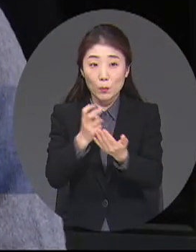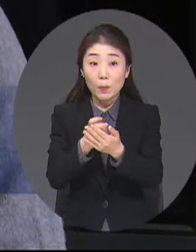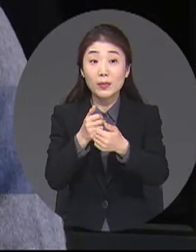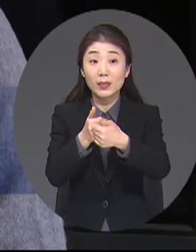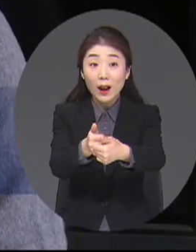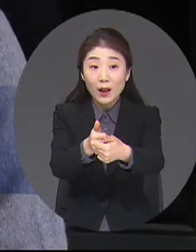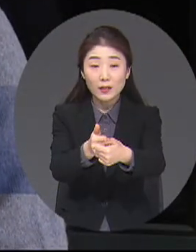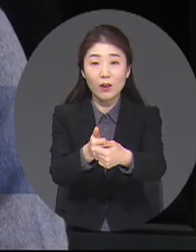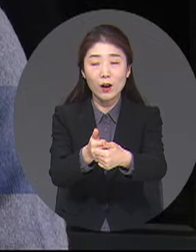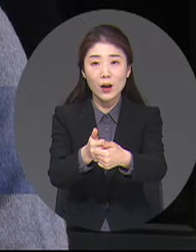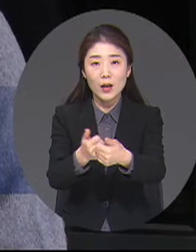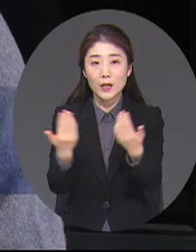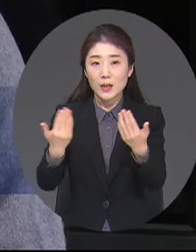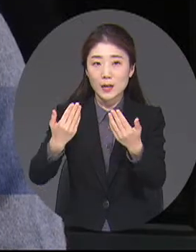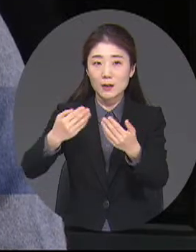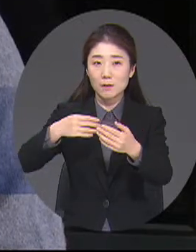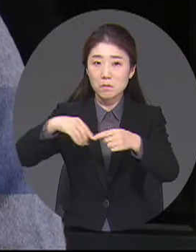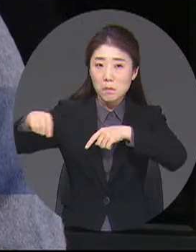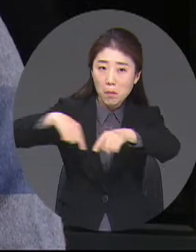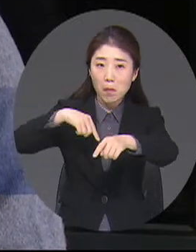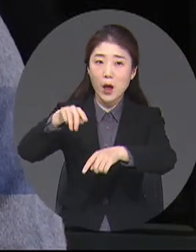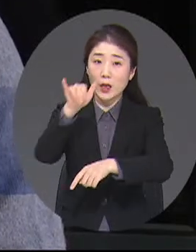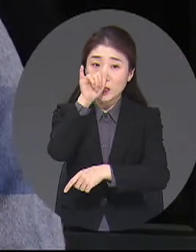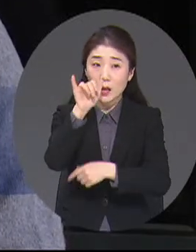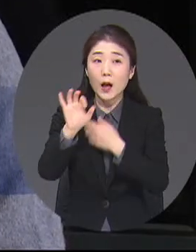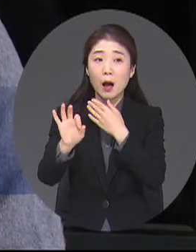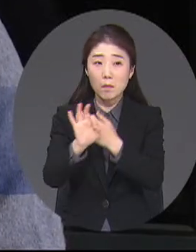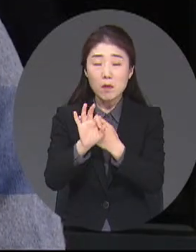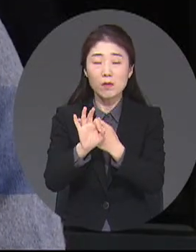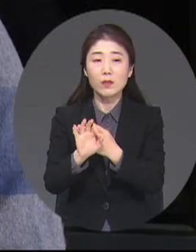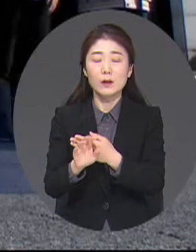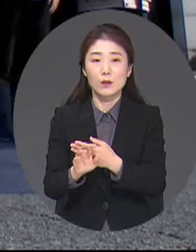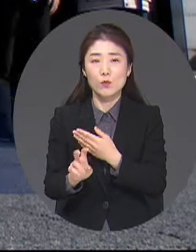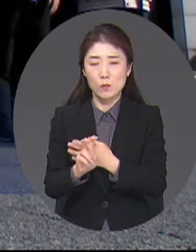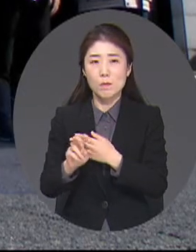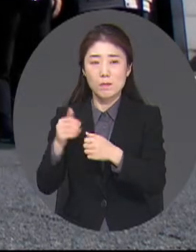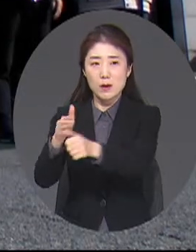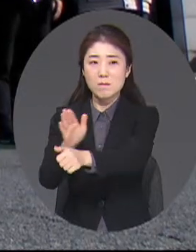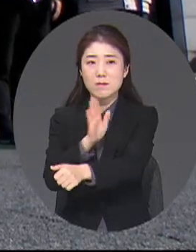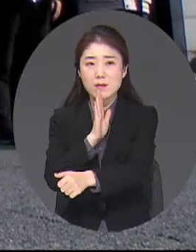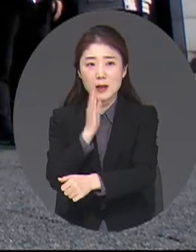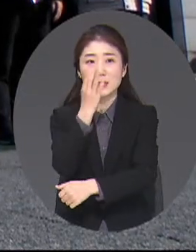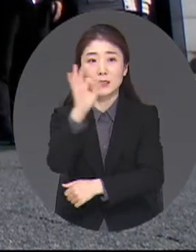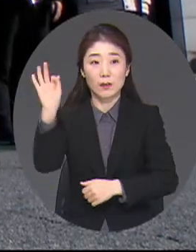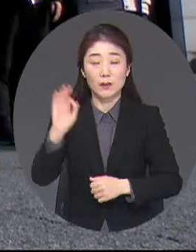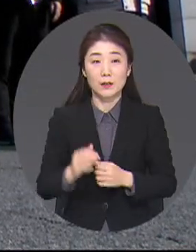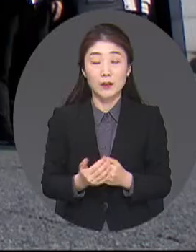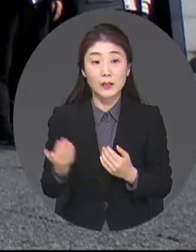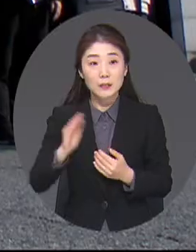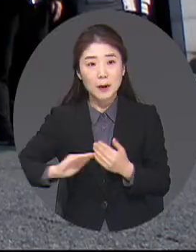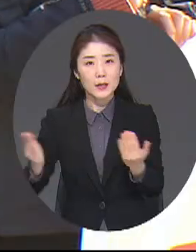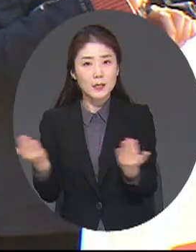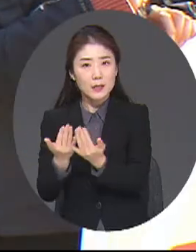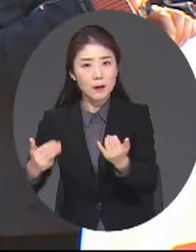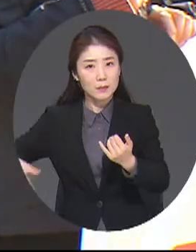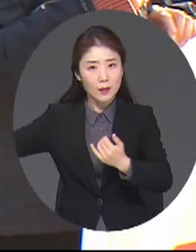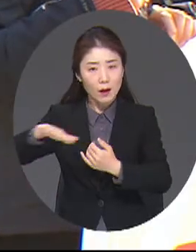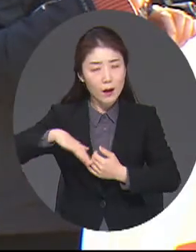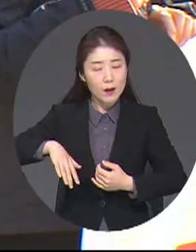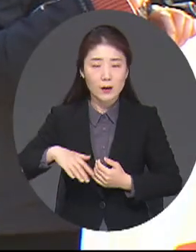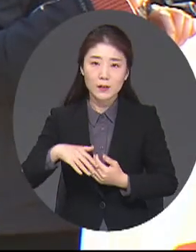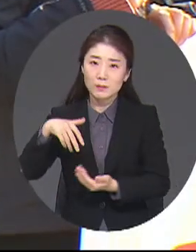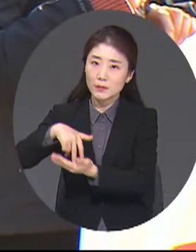있으면 블루파견이 인정된다라고 판결하는 데서 상당히 의미가 있다고 보입니다 그러나 노동자들은 마냥 기뻐할 순